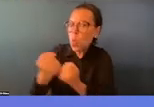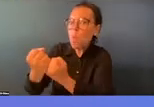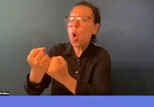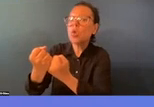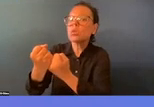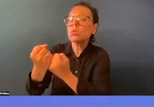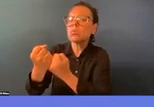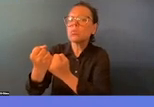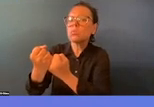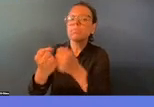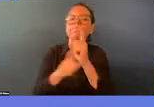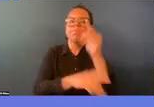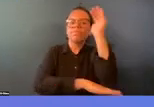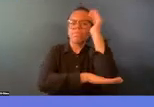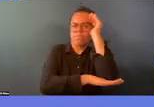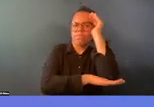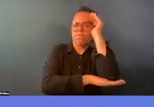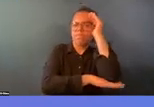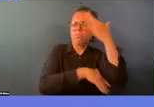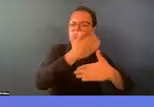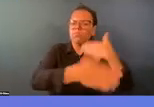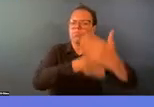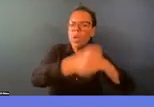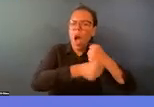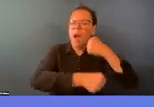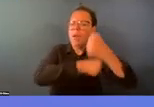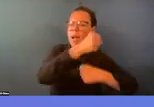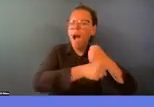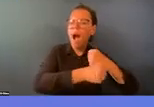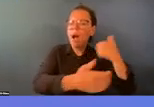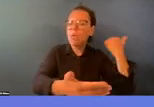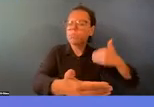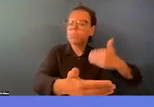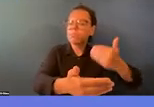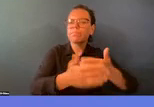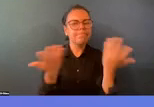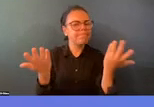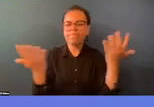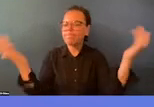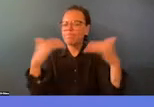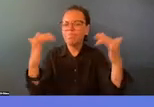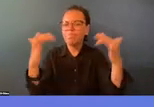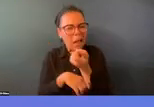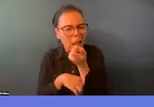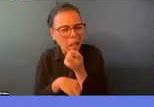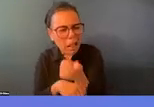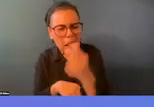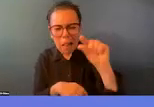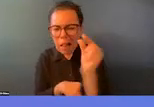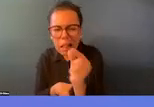все менее задействованы в проблемах изучения изменения климата. Наверное, с одной стороны,